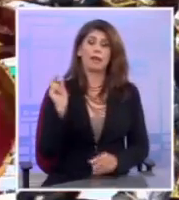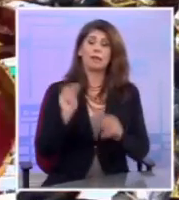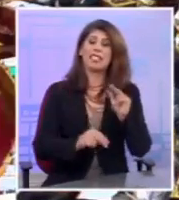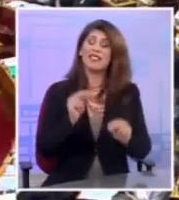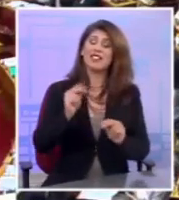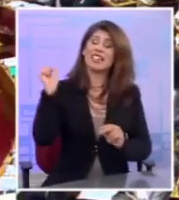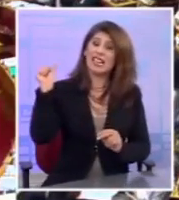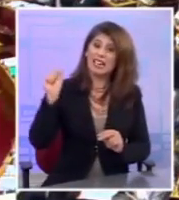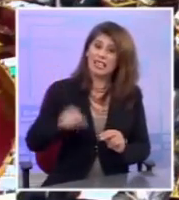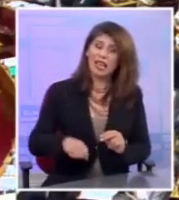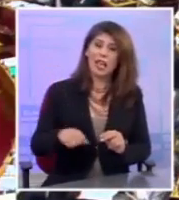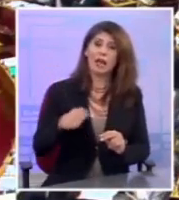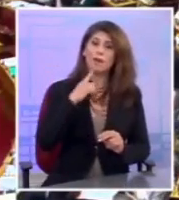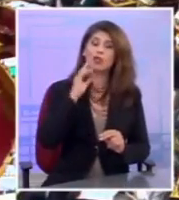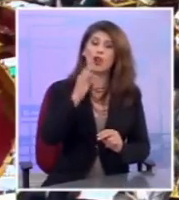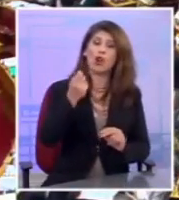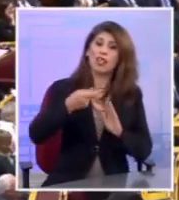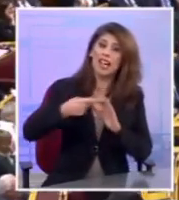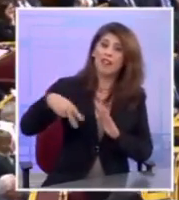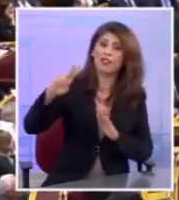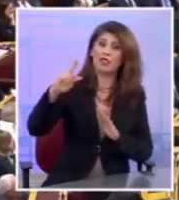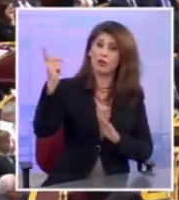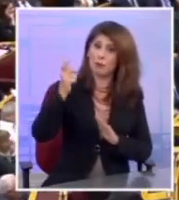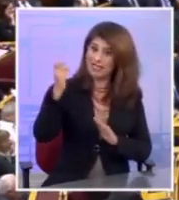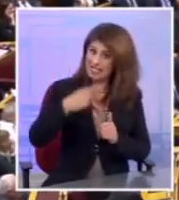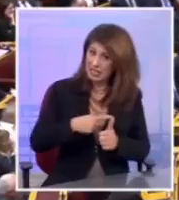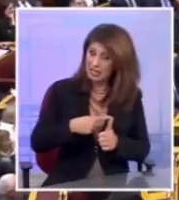Ψηφίσατε ναι για να αυξηθούν οι μισθοί.